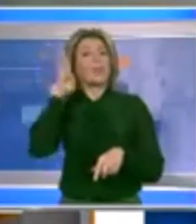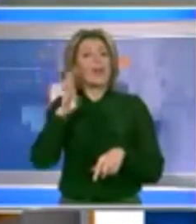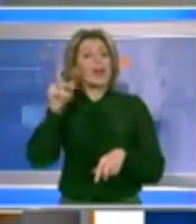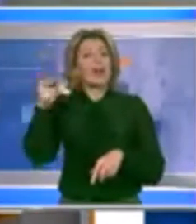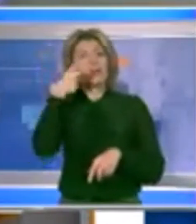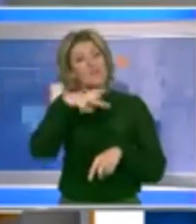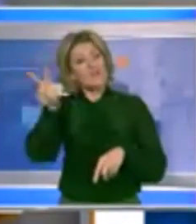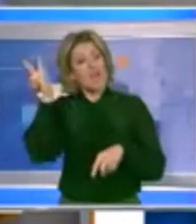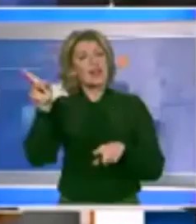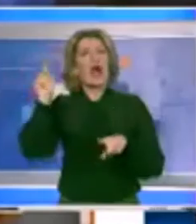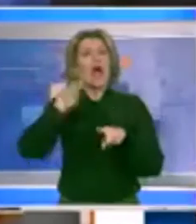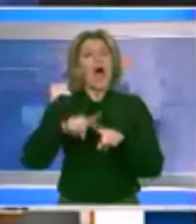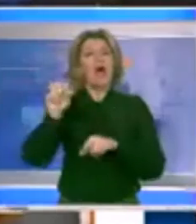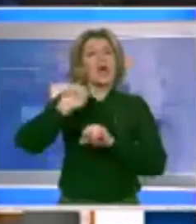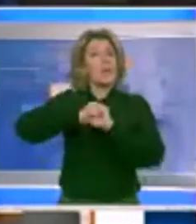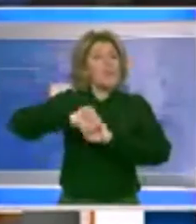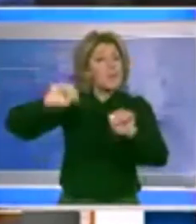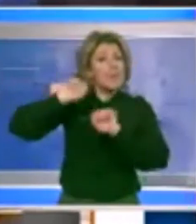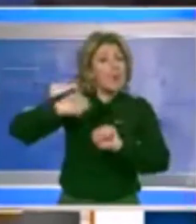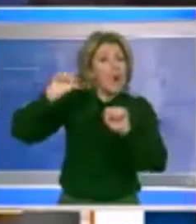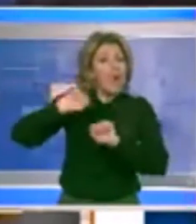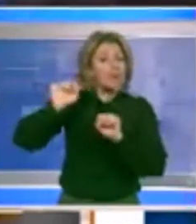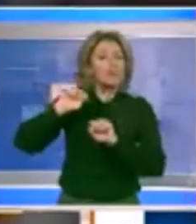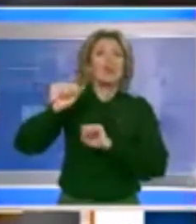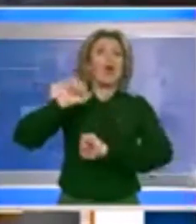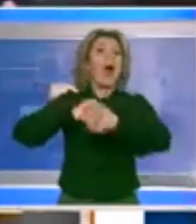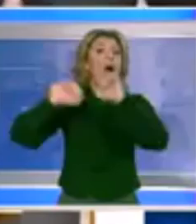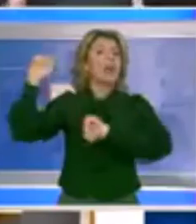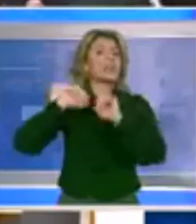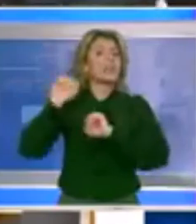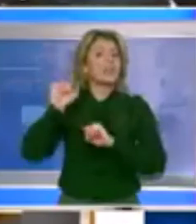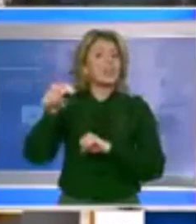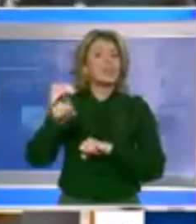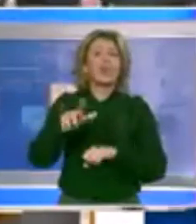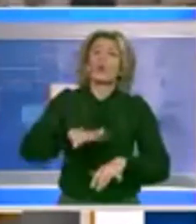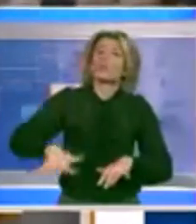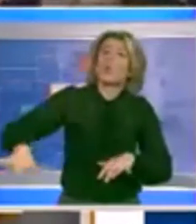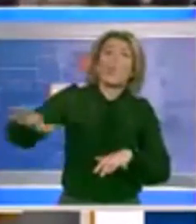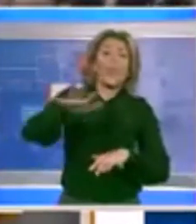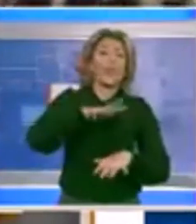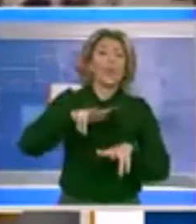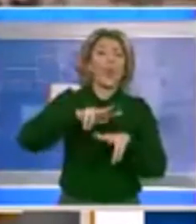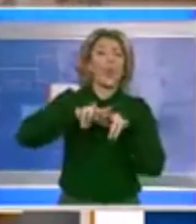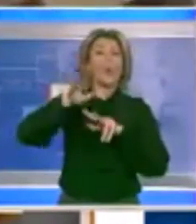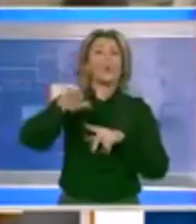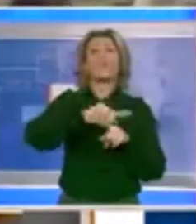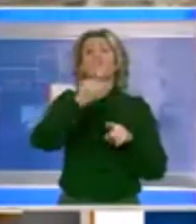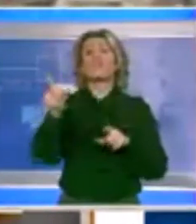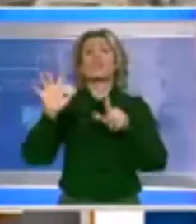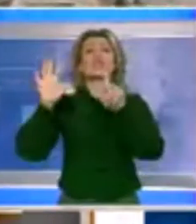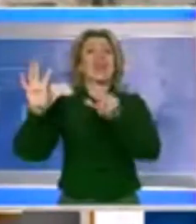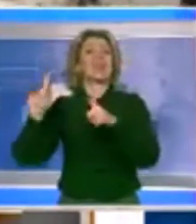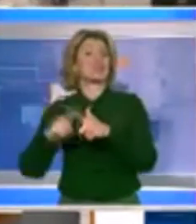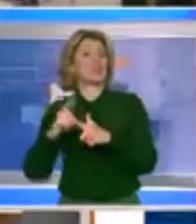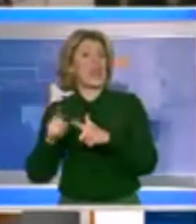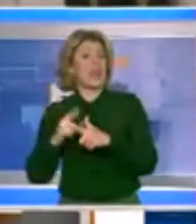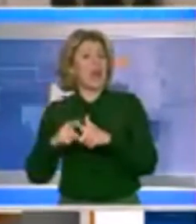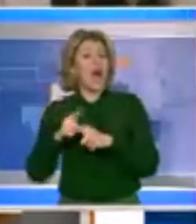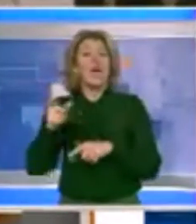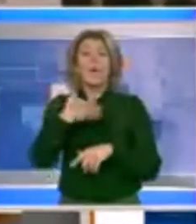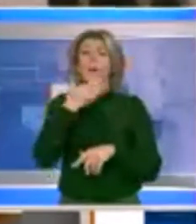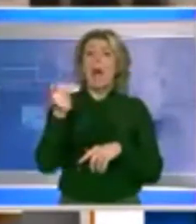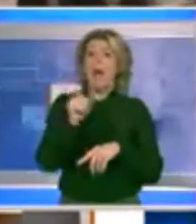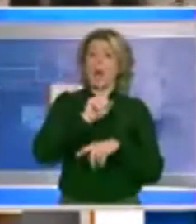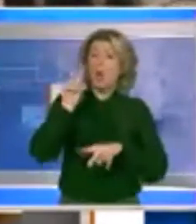vietato l'utilizzo di petardi botti e artifici pirotecnici su tutto il territorio comunale fino al 7 gennaio non mancheranno inoltre